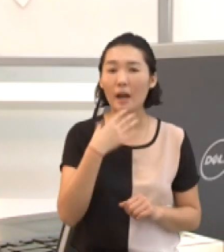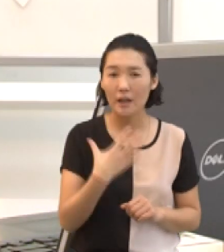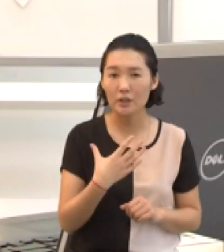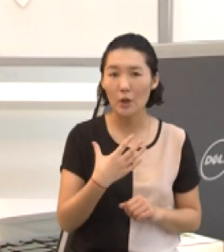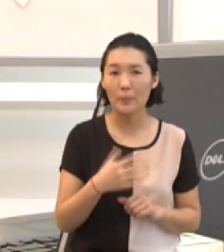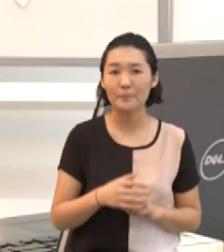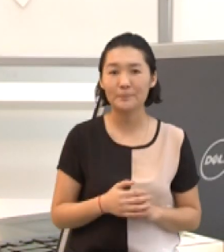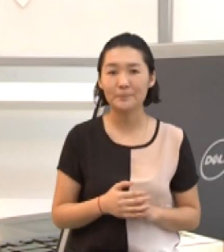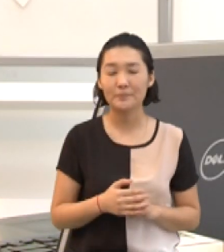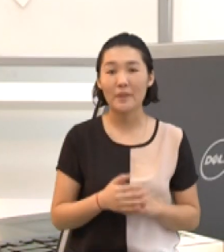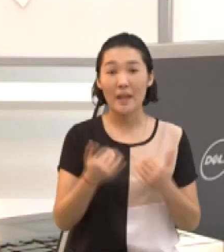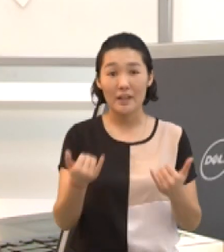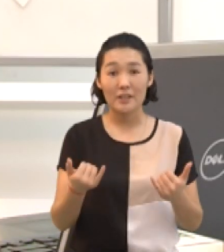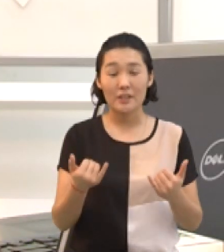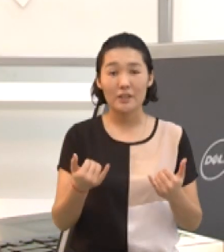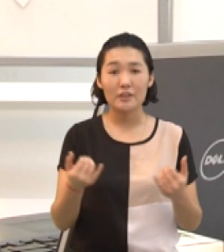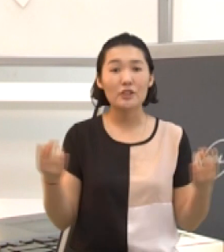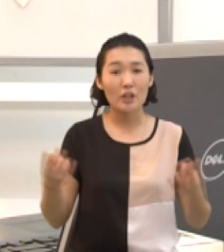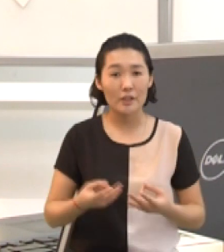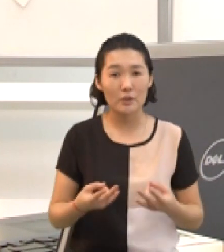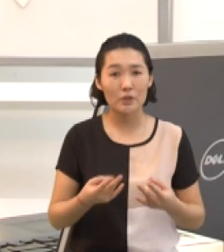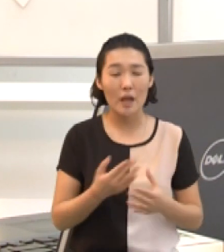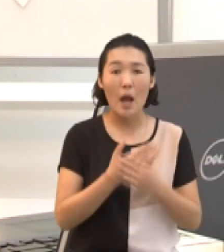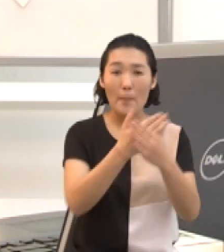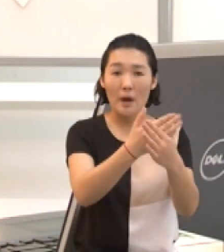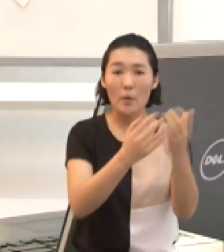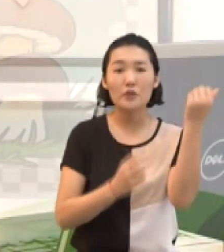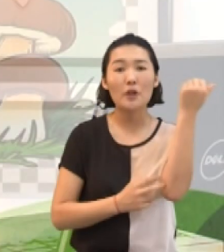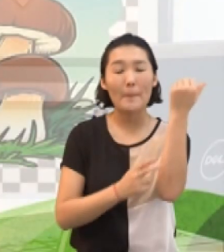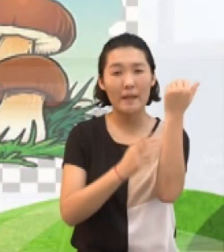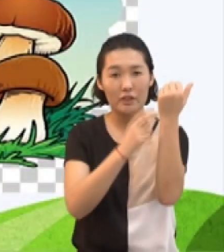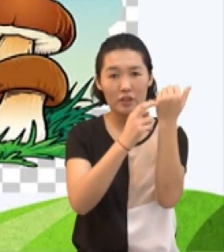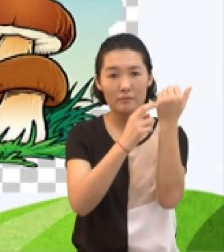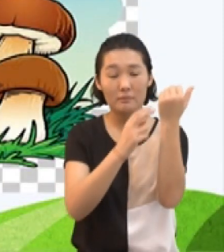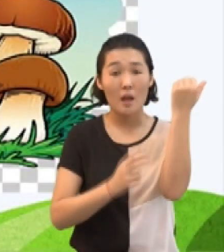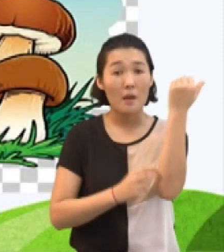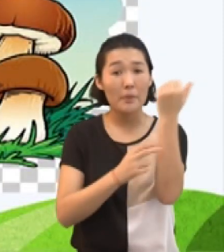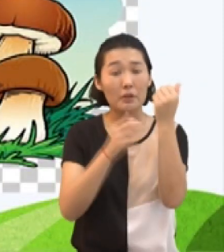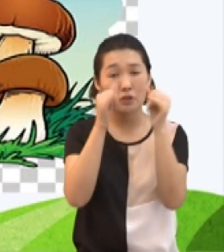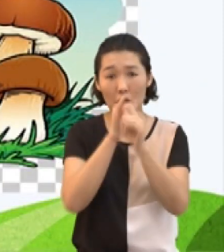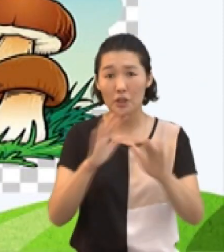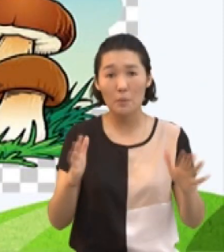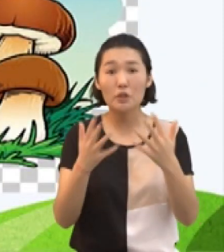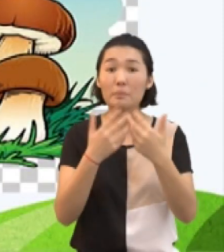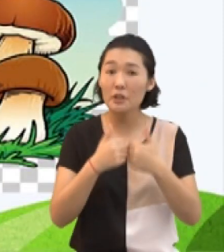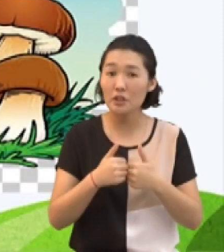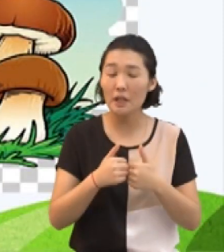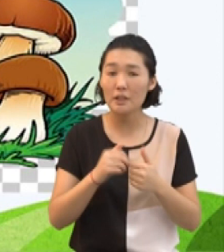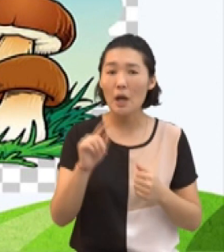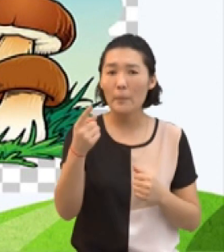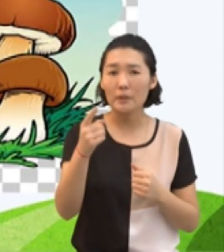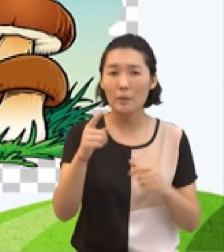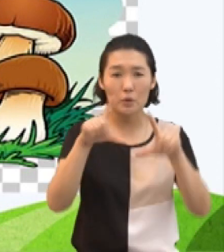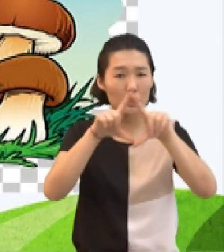Отлично. Сейчас нам нужно помочь Белочке. Она не может посчитать, потому что